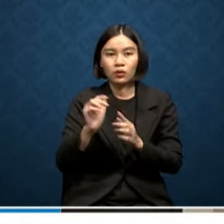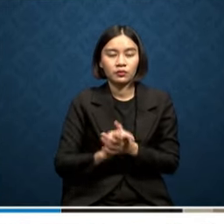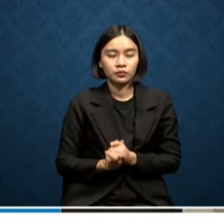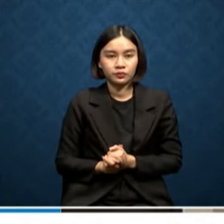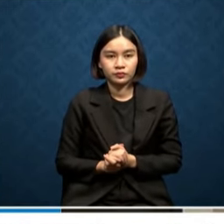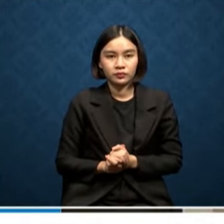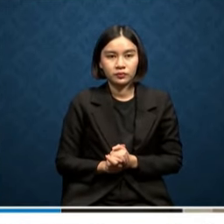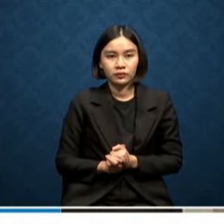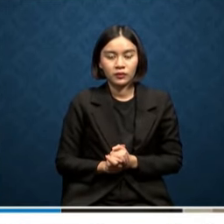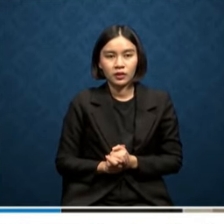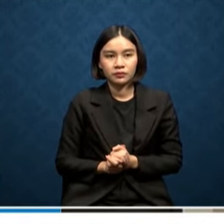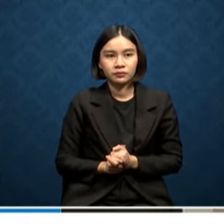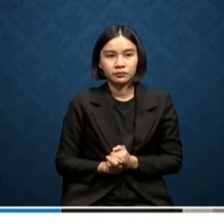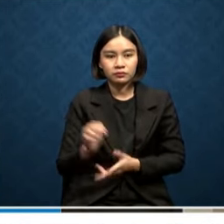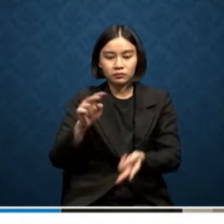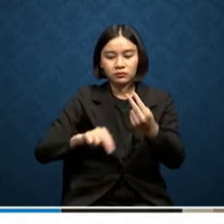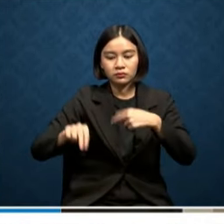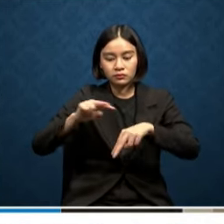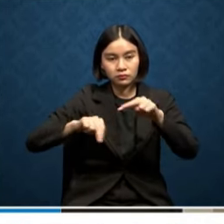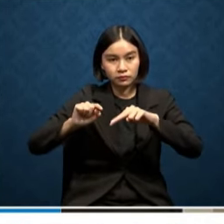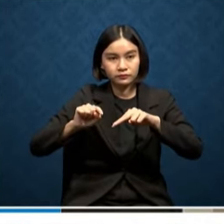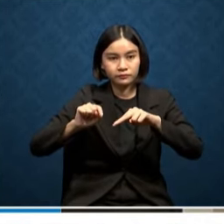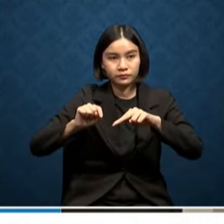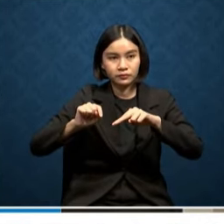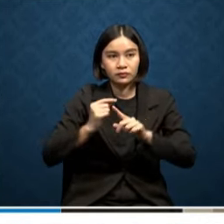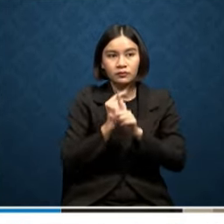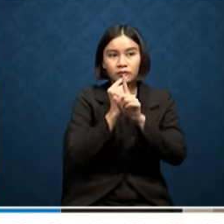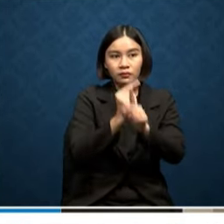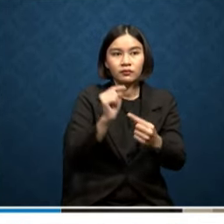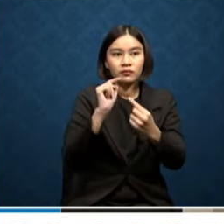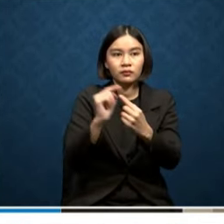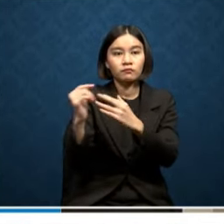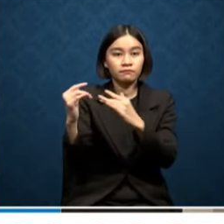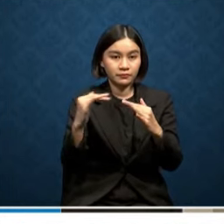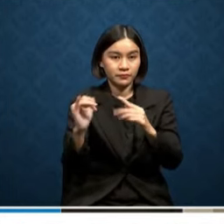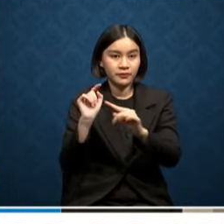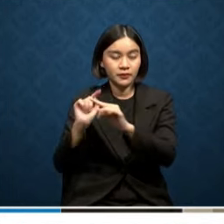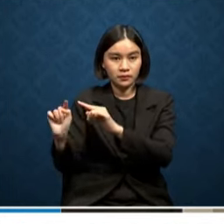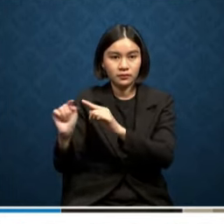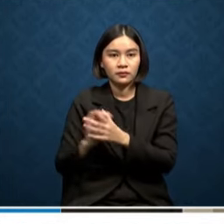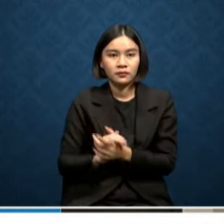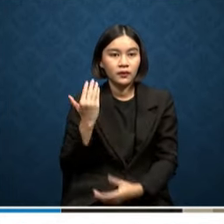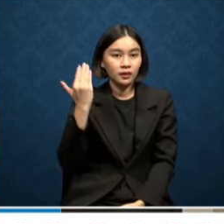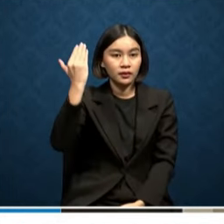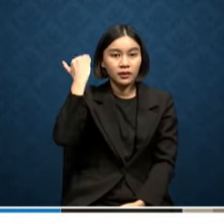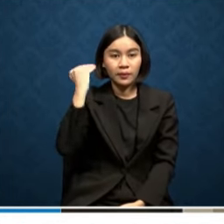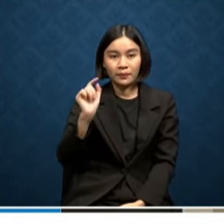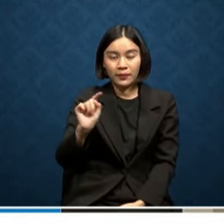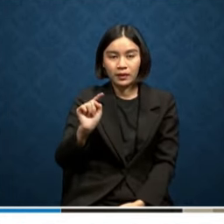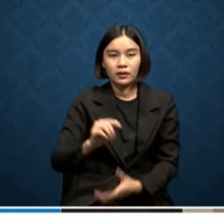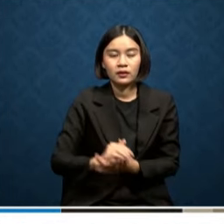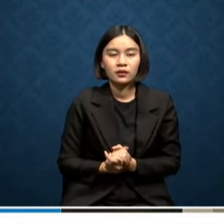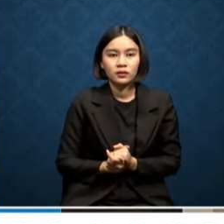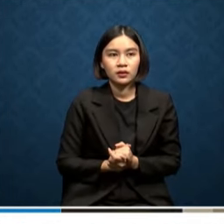ะคะในเรื่องของการตรวจสอบและการติดตามการสื่อสารที่ผ่านมาเนี่ยนะค